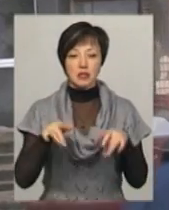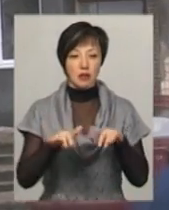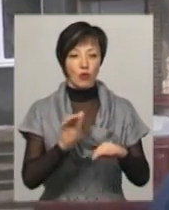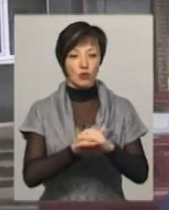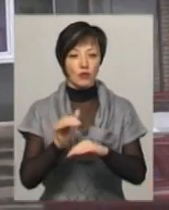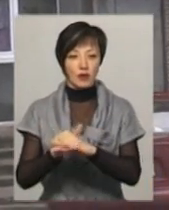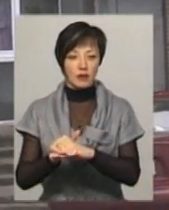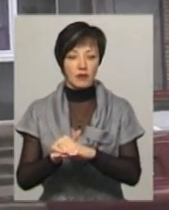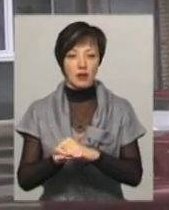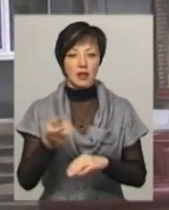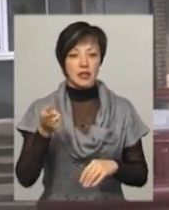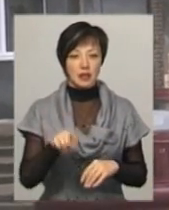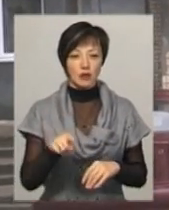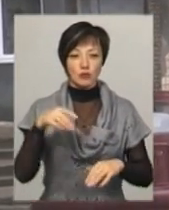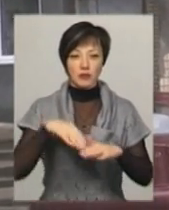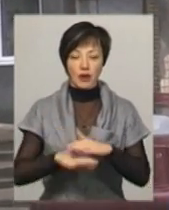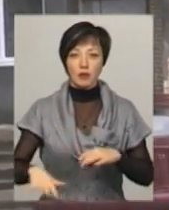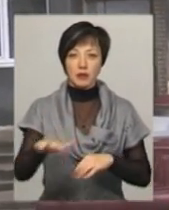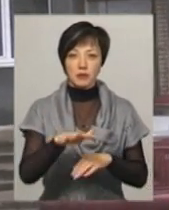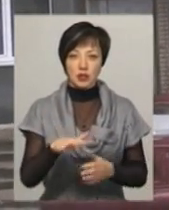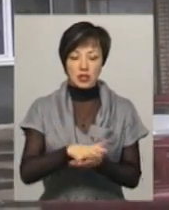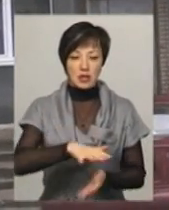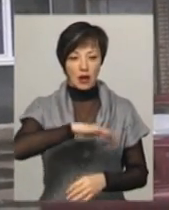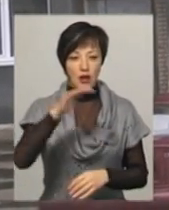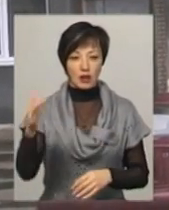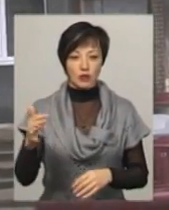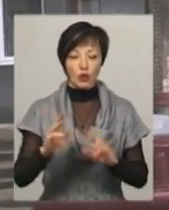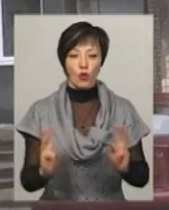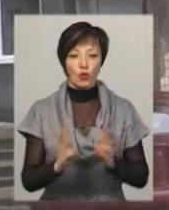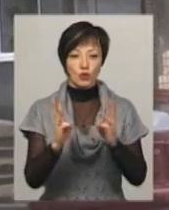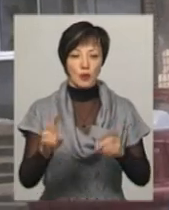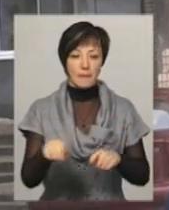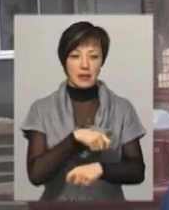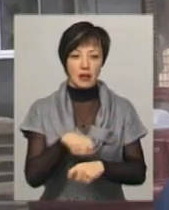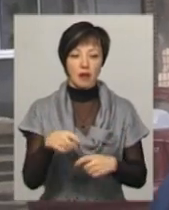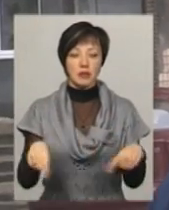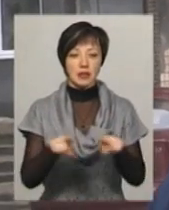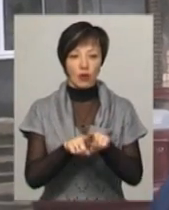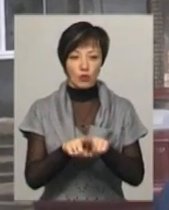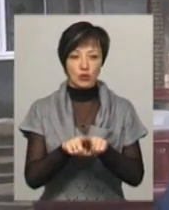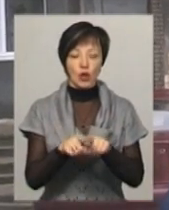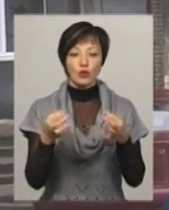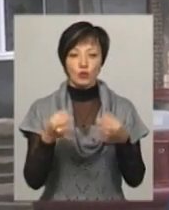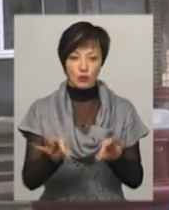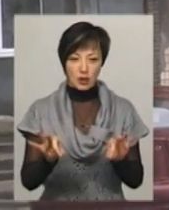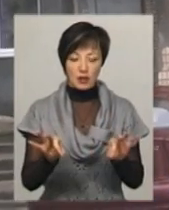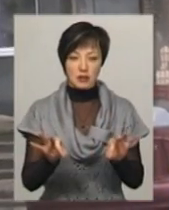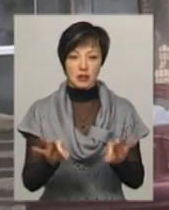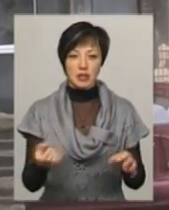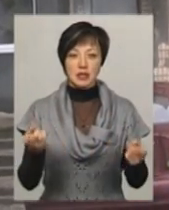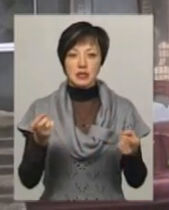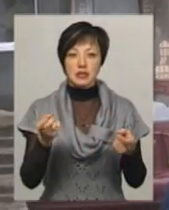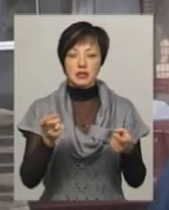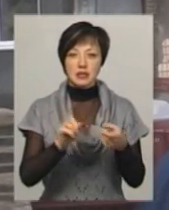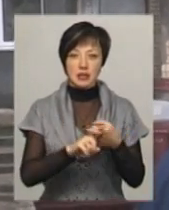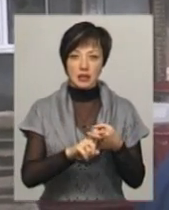виявили те, що підвальні приміщення захаращуються горючими матеріалами. Також допускається з'єднання та